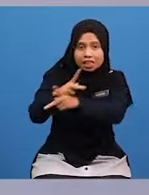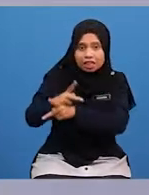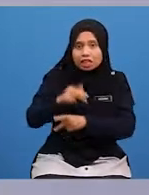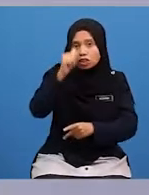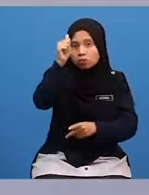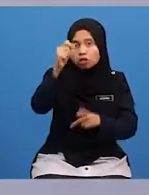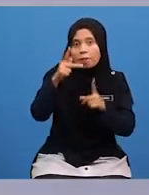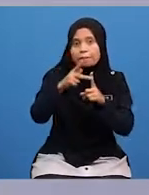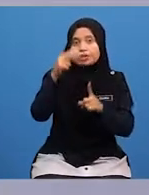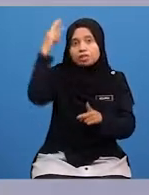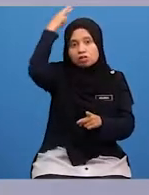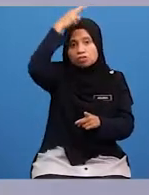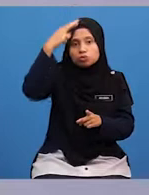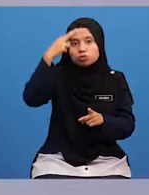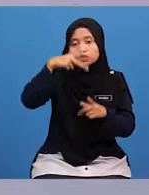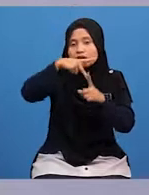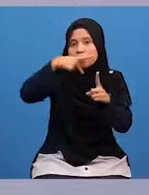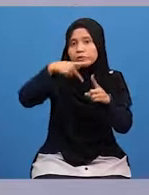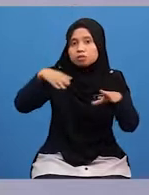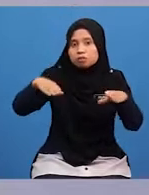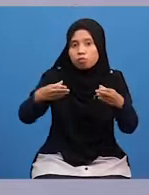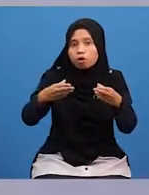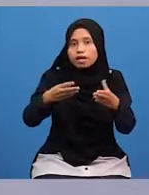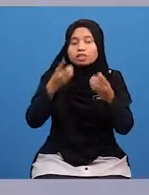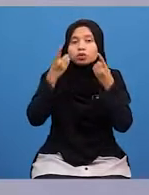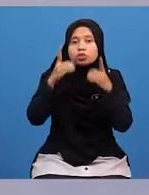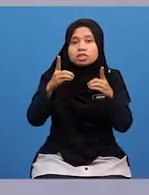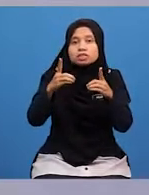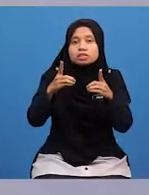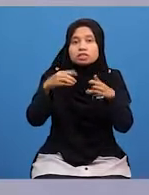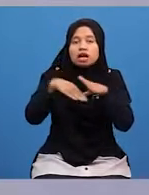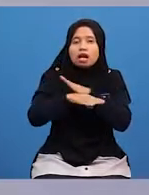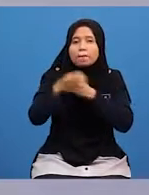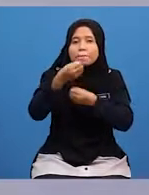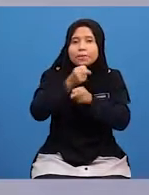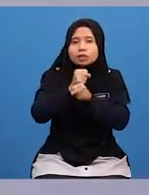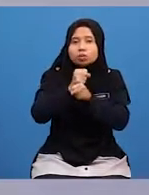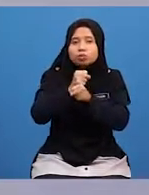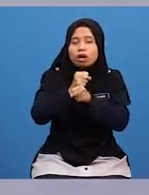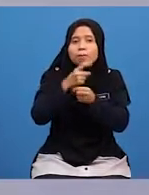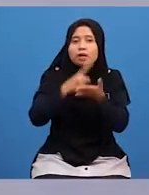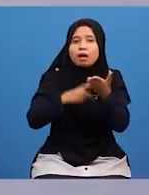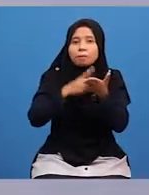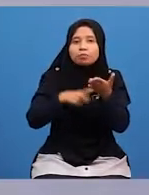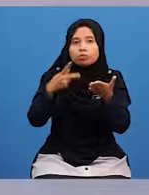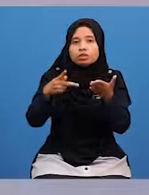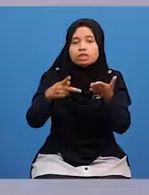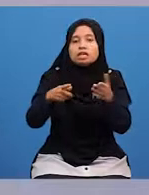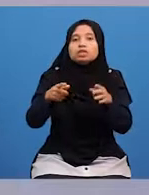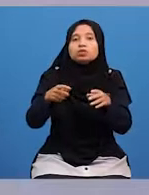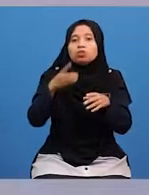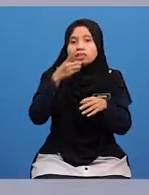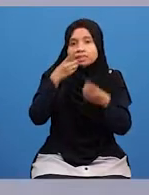para Rasul daripada melakukan dosa dalam apa bentuk sekalipun, sama